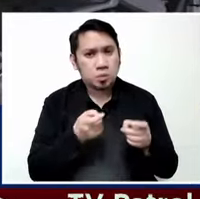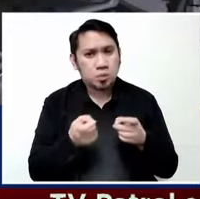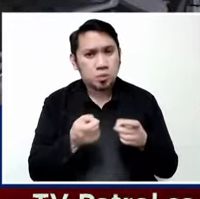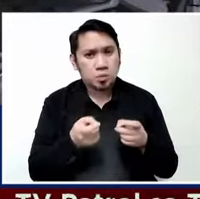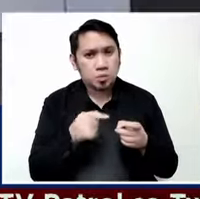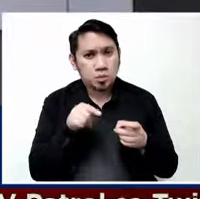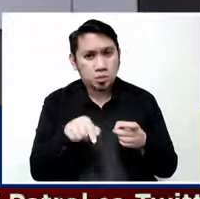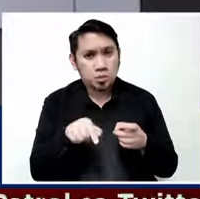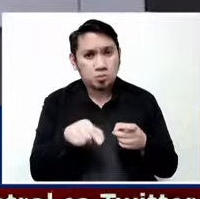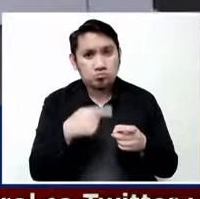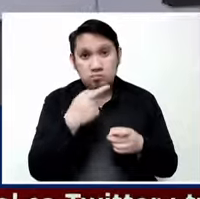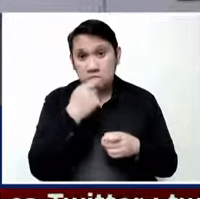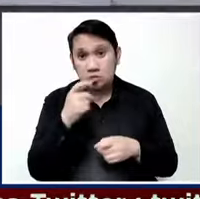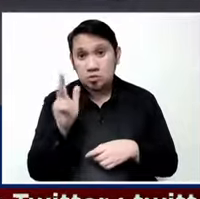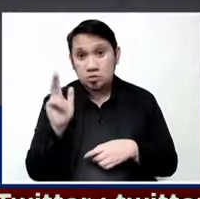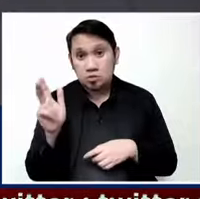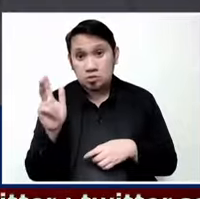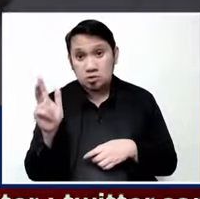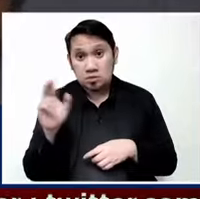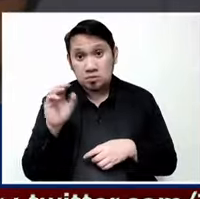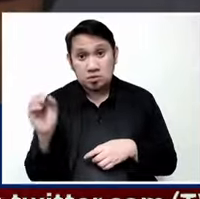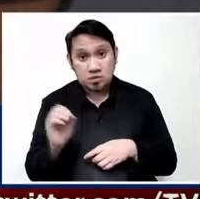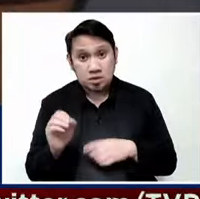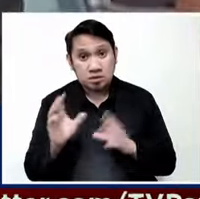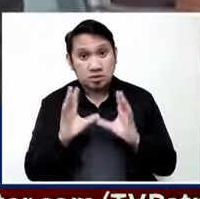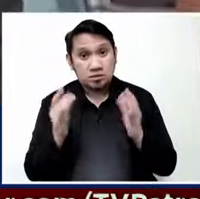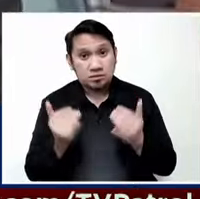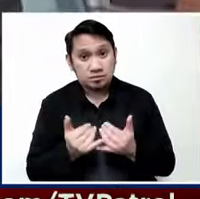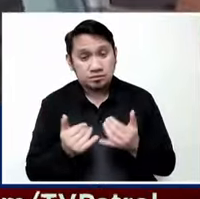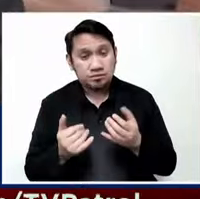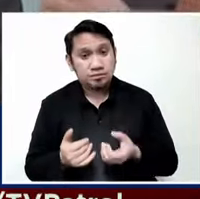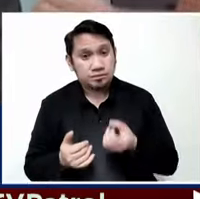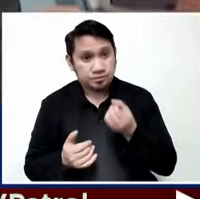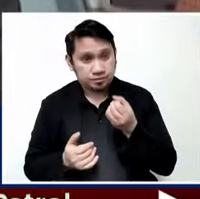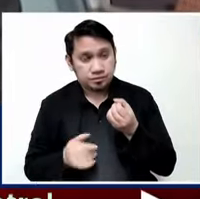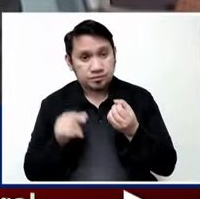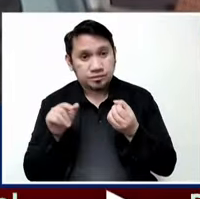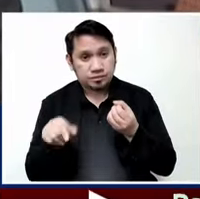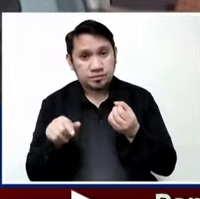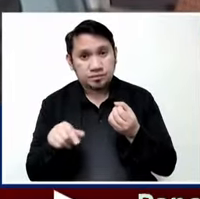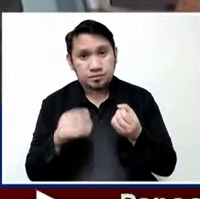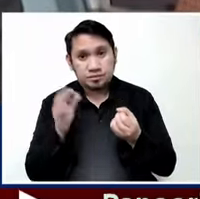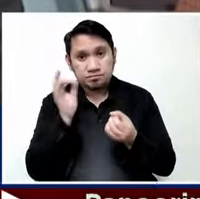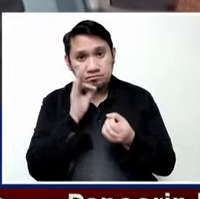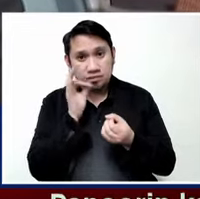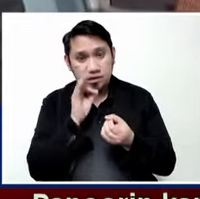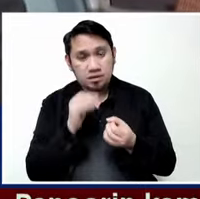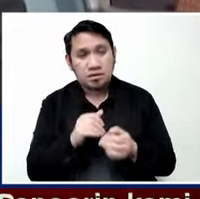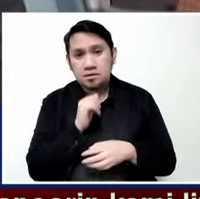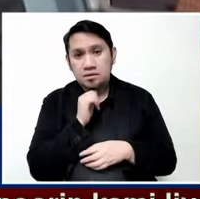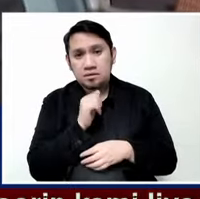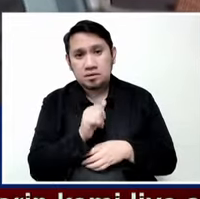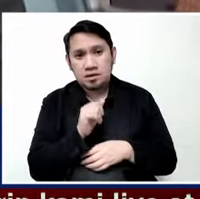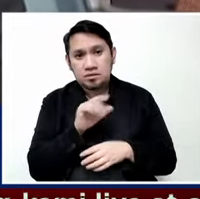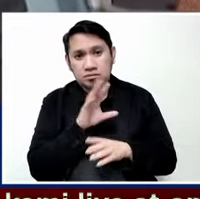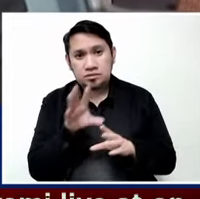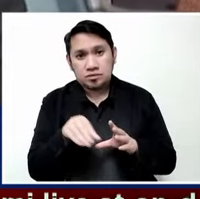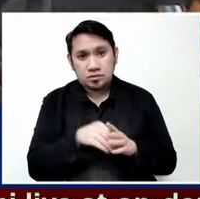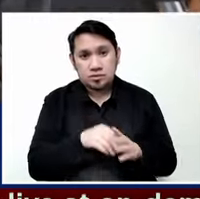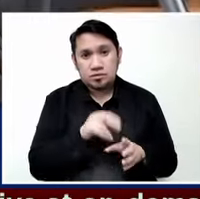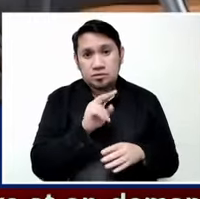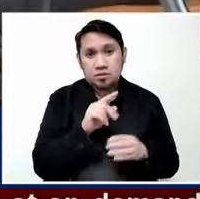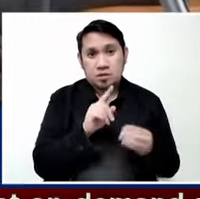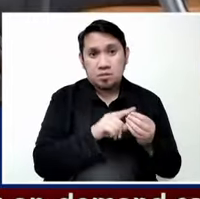tig 30% ng shares ng kumpanya ay hawak ng mga si at kuyuto. Hindi rin anya tamang idikit ang issue ng national